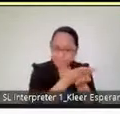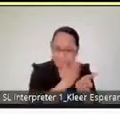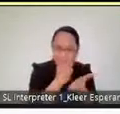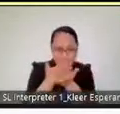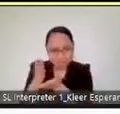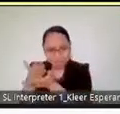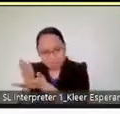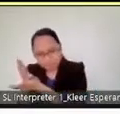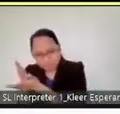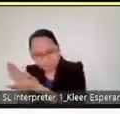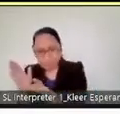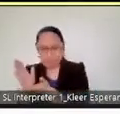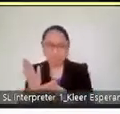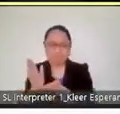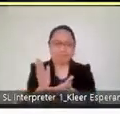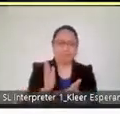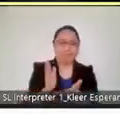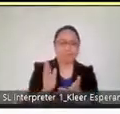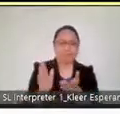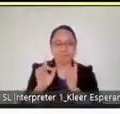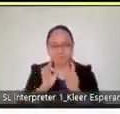daytoy yatabuno